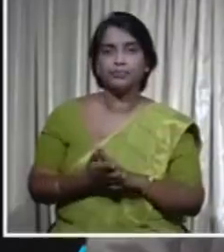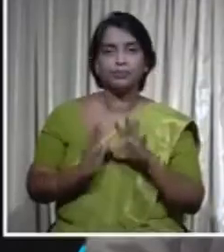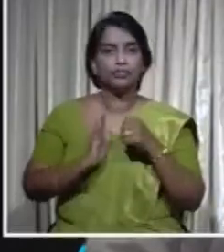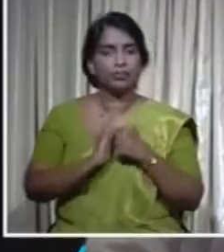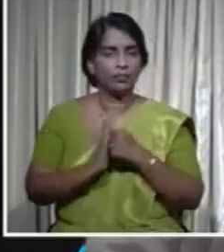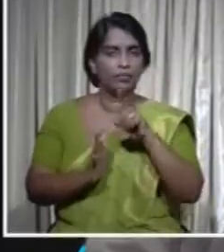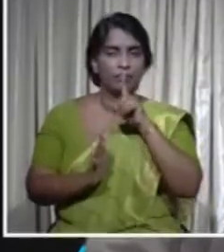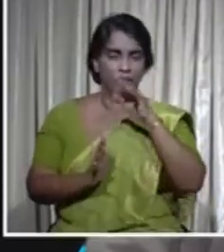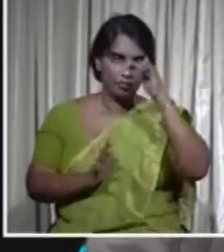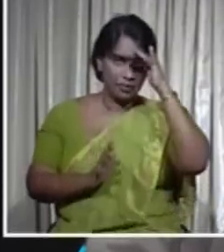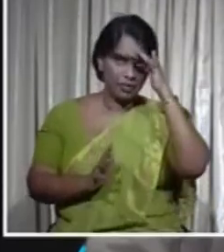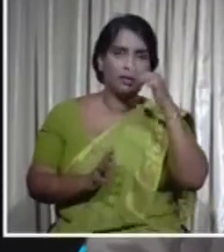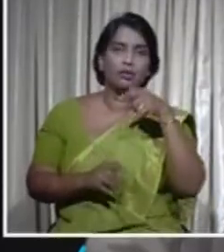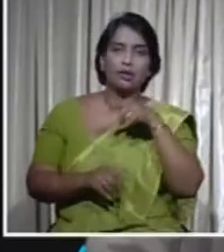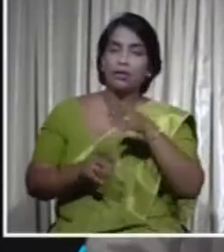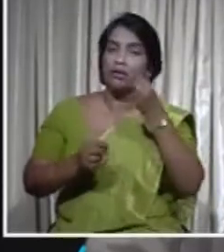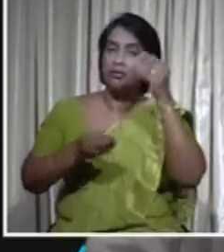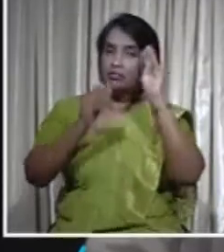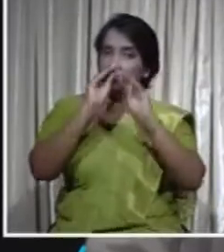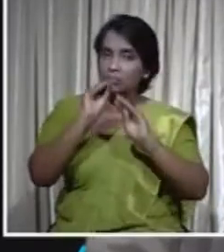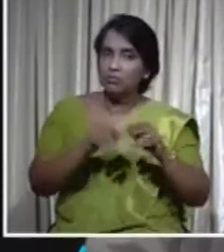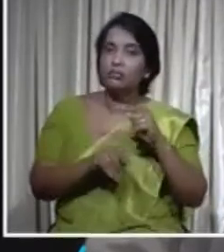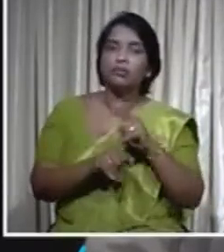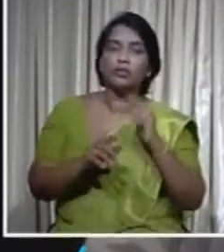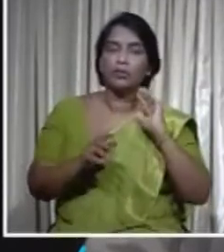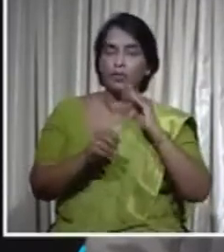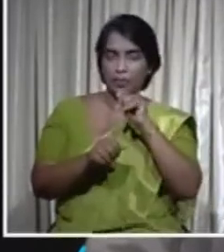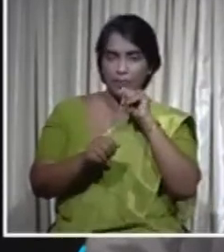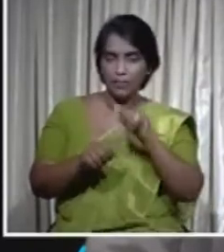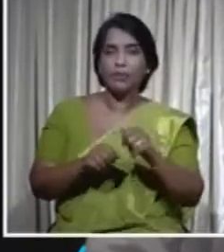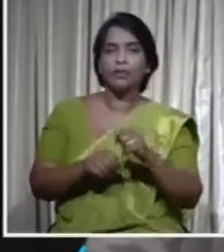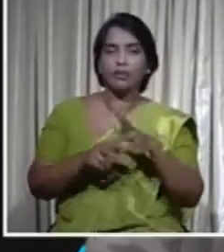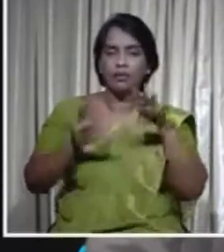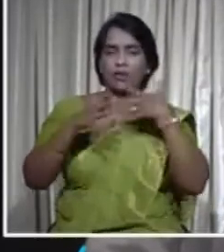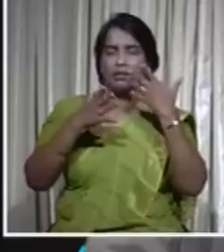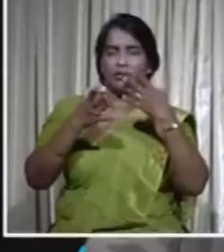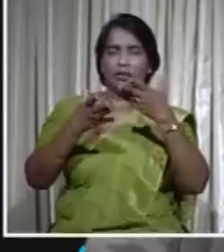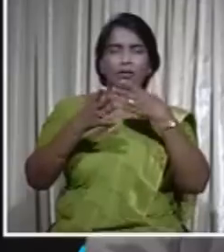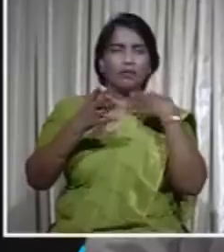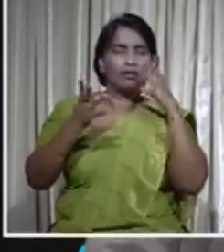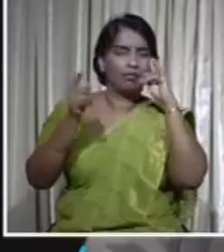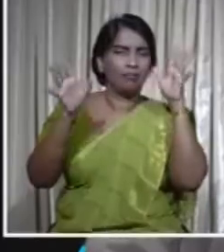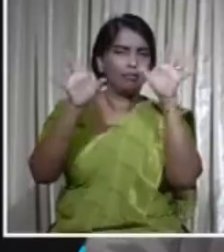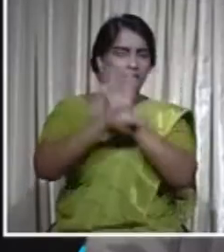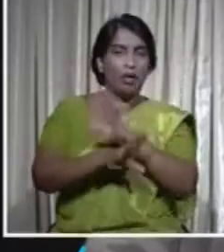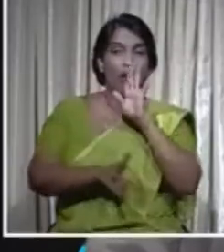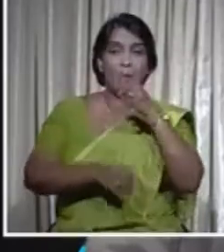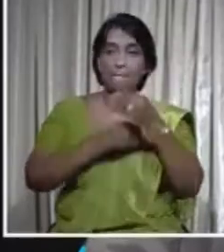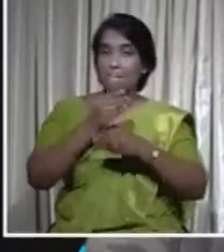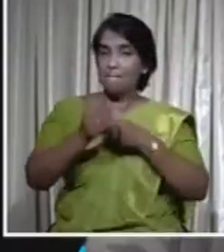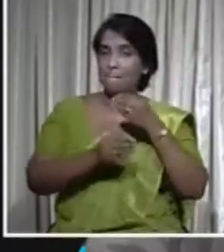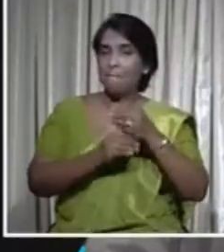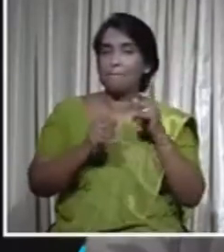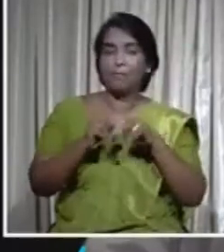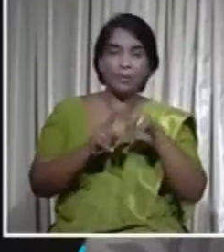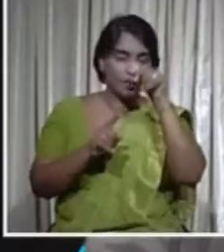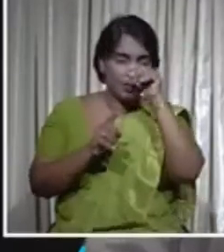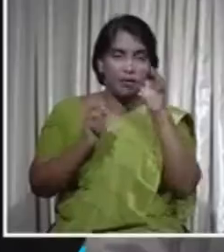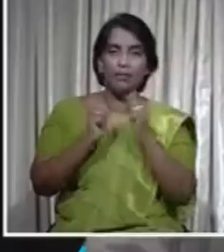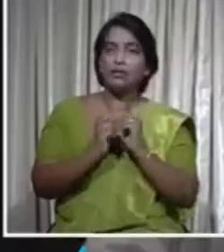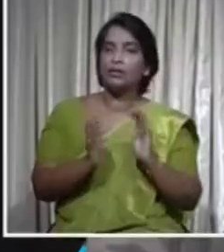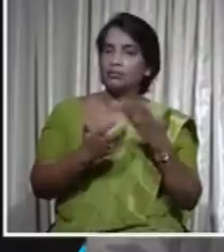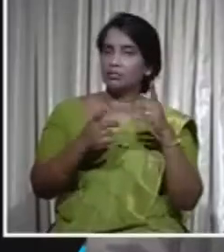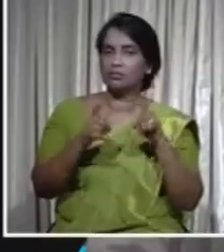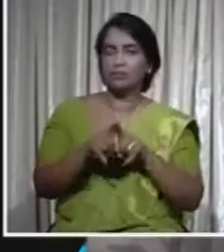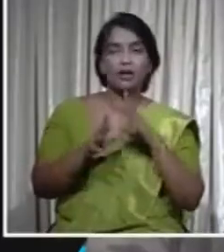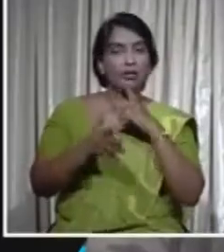இதேவேளை சந்தகிரசய நிகழ்வின் நாட்டின் தலைவர் தமது மனைவிக்கு சமனான கதிரியை வழங்காத போது எவ்வாறு நாட்டின் பெண்களுக்கு